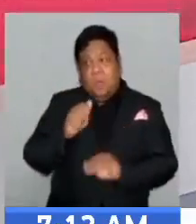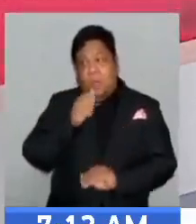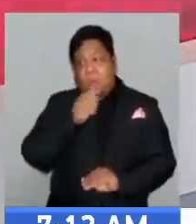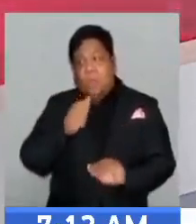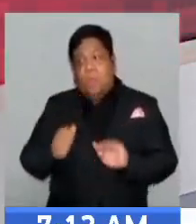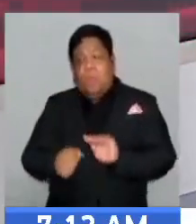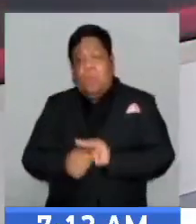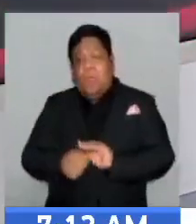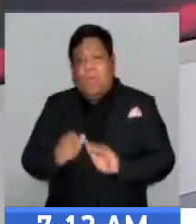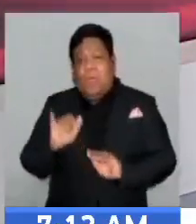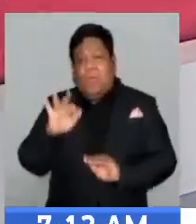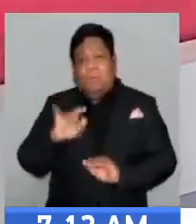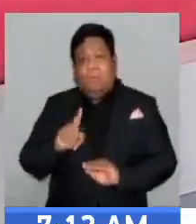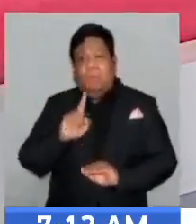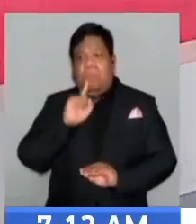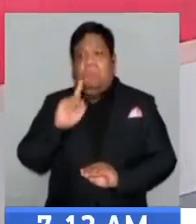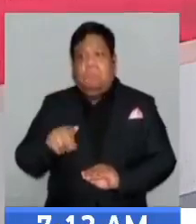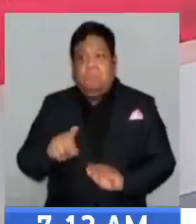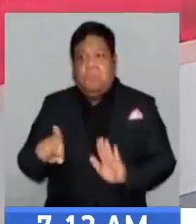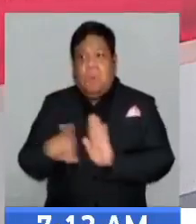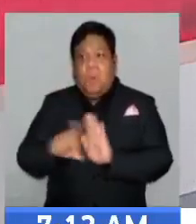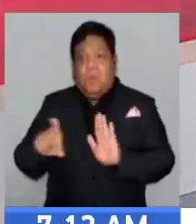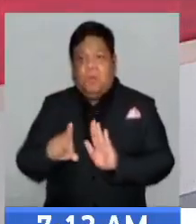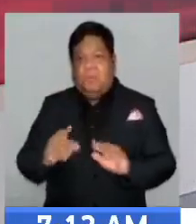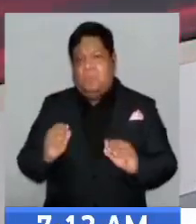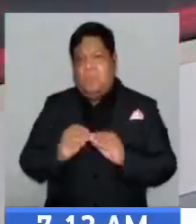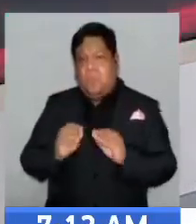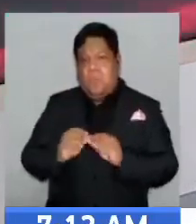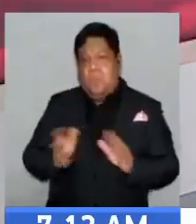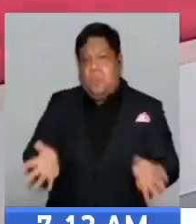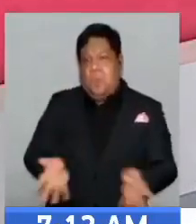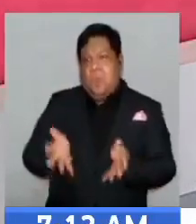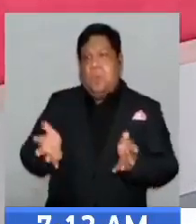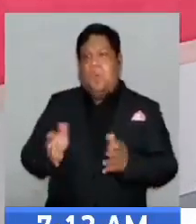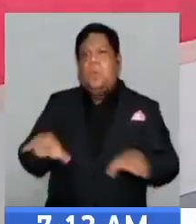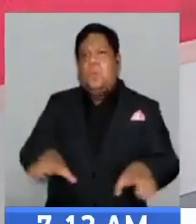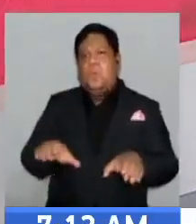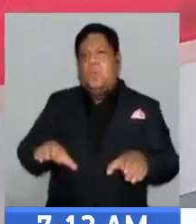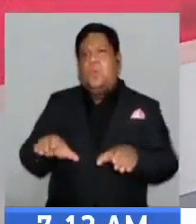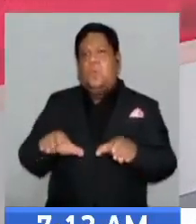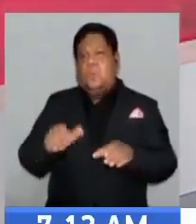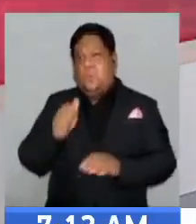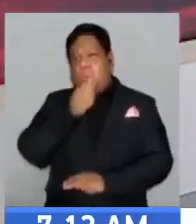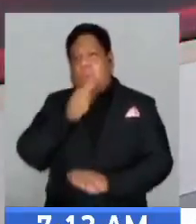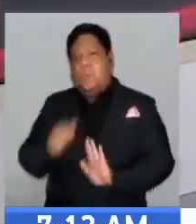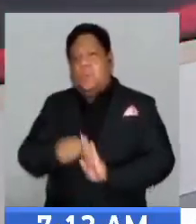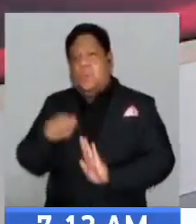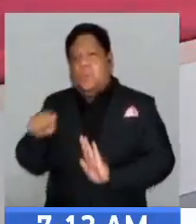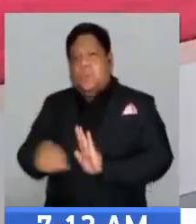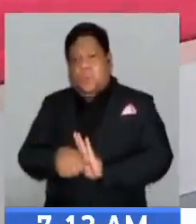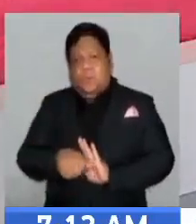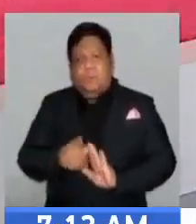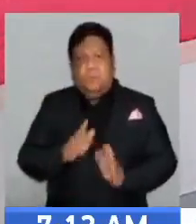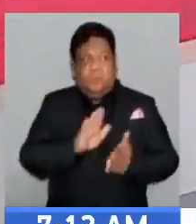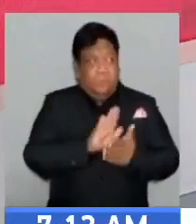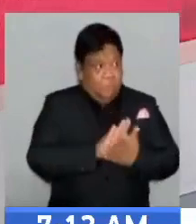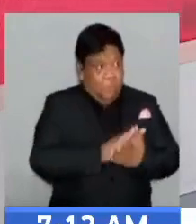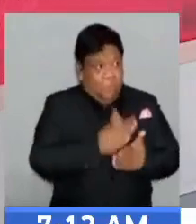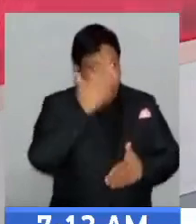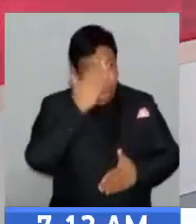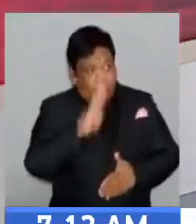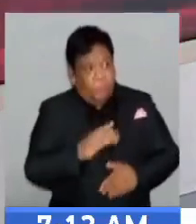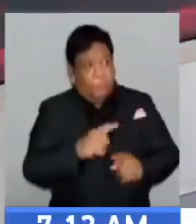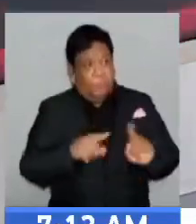lalong mahikayat sila na gumawa ng mga ganyan. Yung mga bagay na hindi nalalaman ng eskwelahan pero ipagpapatuloy pa rin. So might as